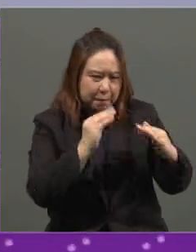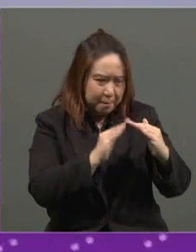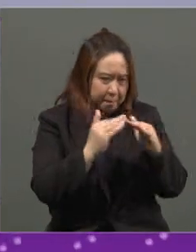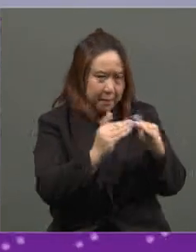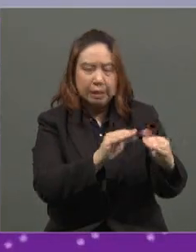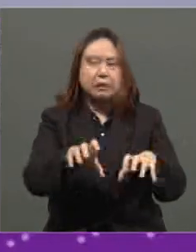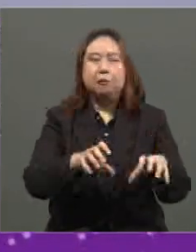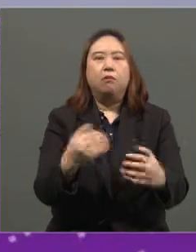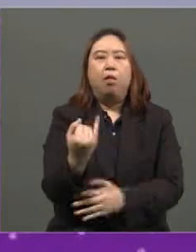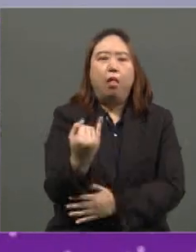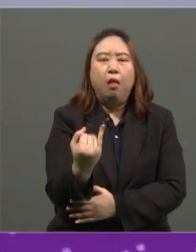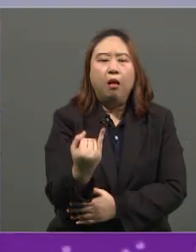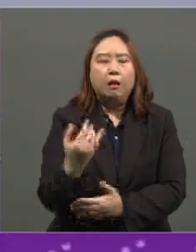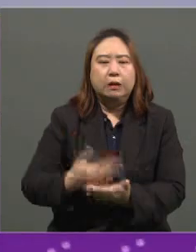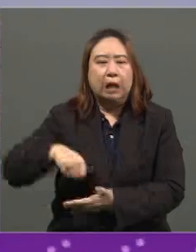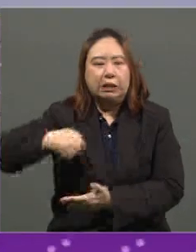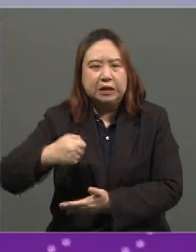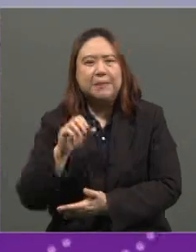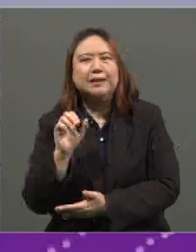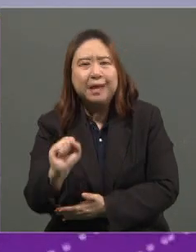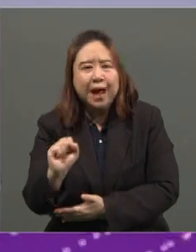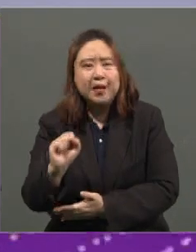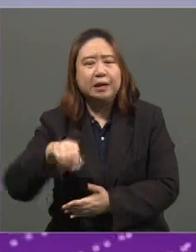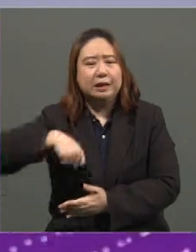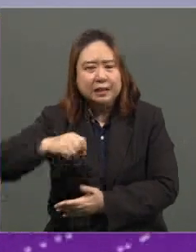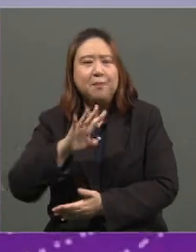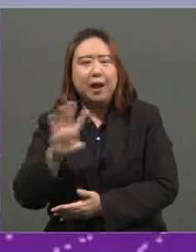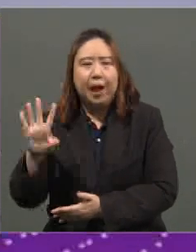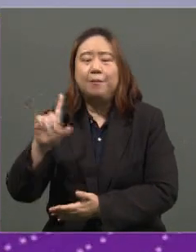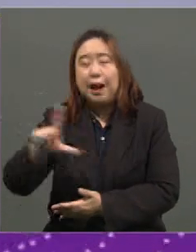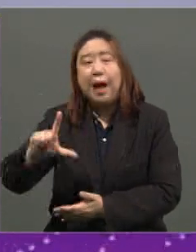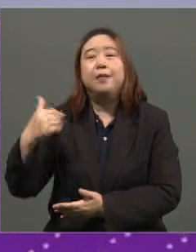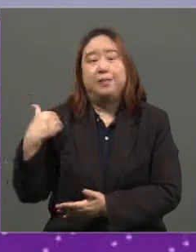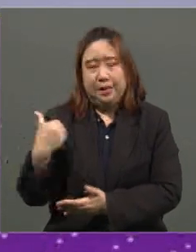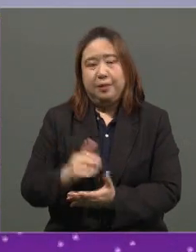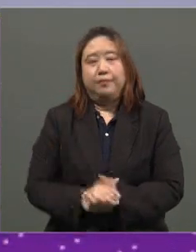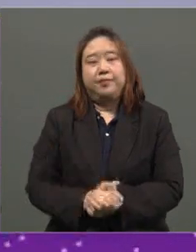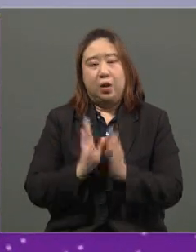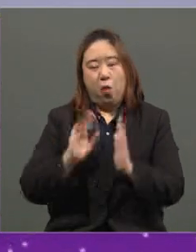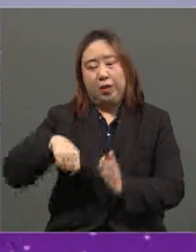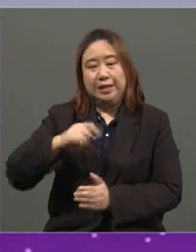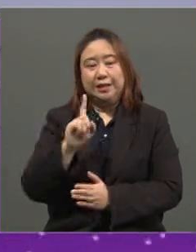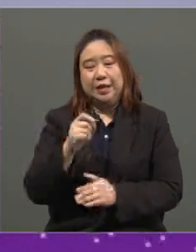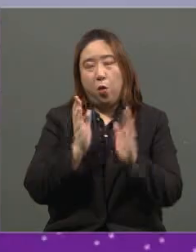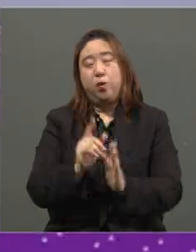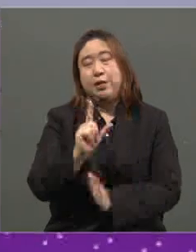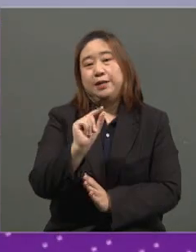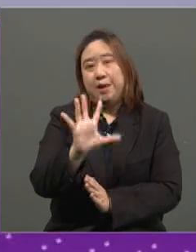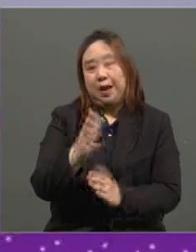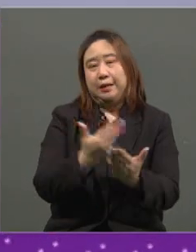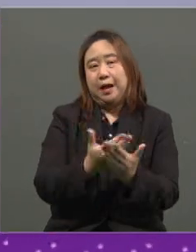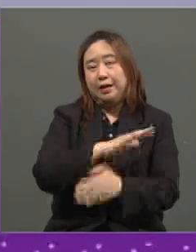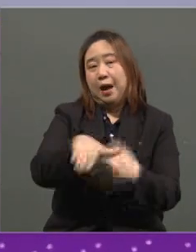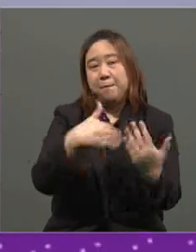เสียเงินเสียทองกันเป็นหลักแสนบางรายเนี่ยหลักล้านบาทเลยทีเดียวนะคะมีผู้เสียหายแล้ว25คนรวมมูลค่าความเสียห